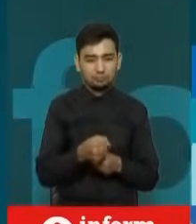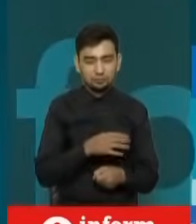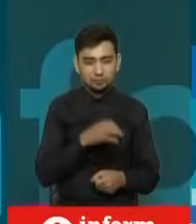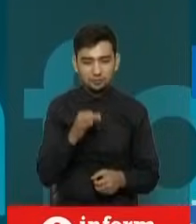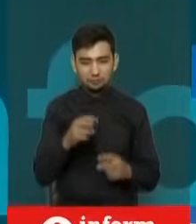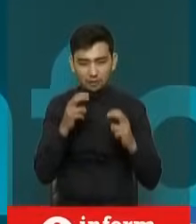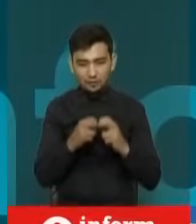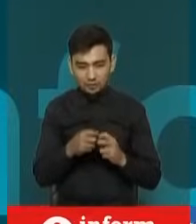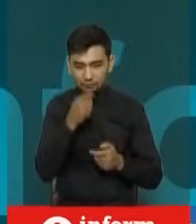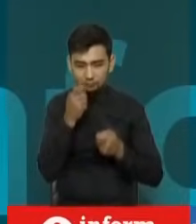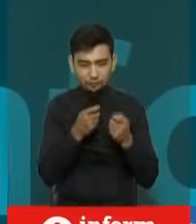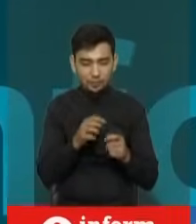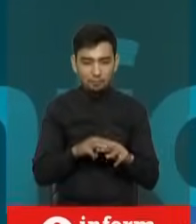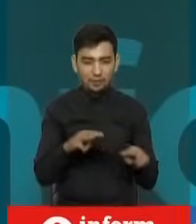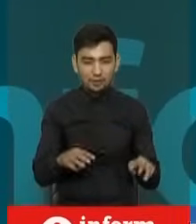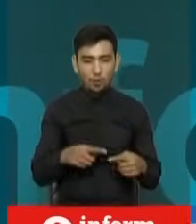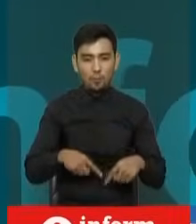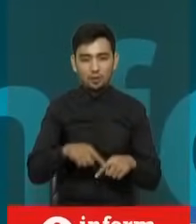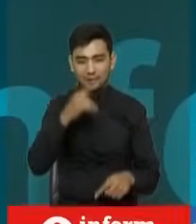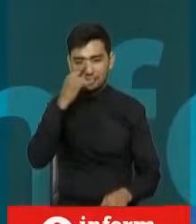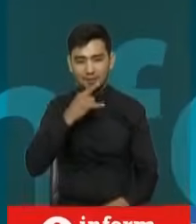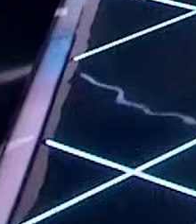особом контроле у министра обороны Казахстана.